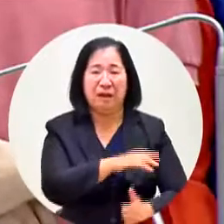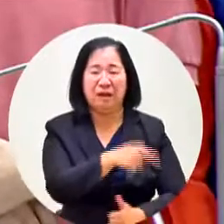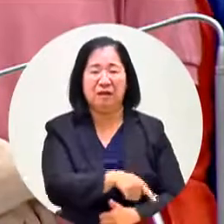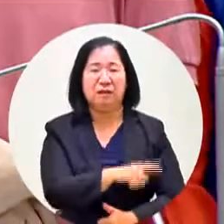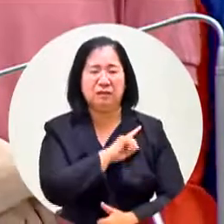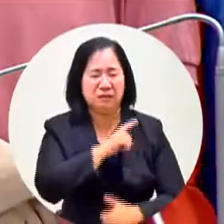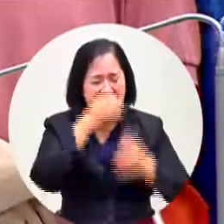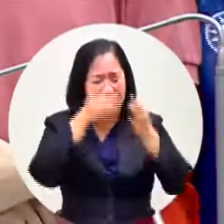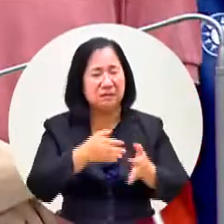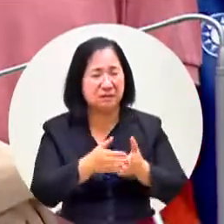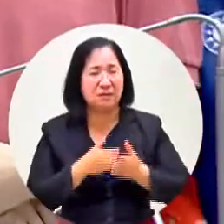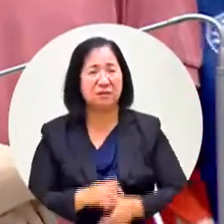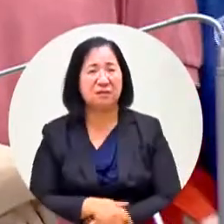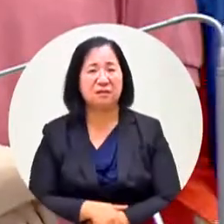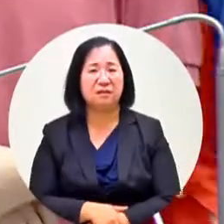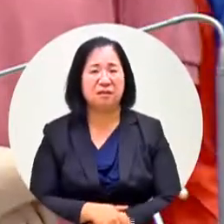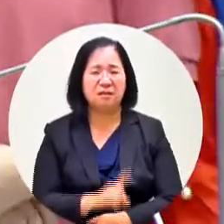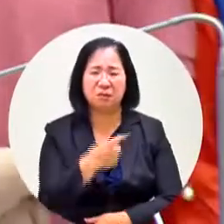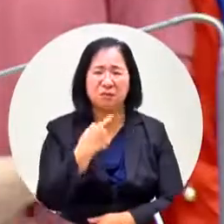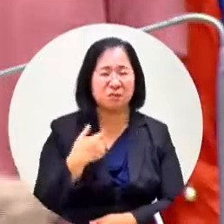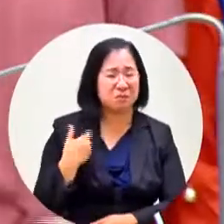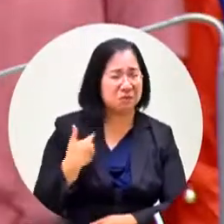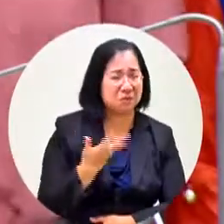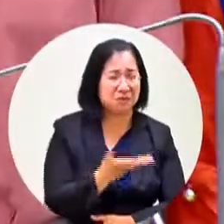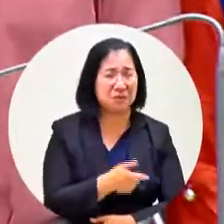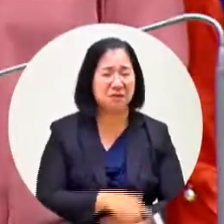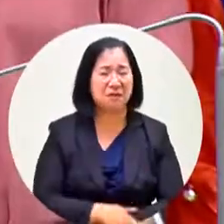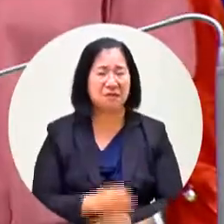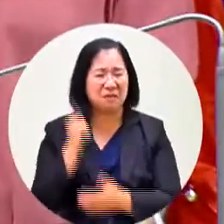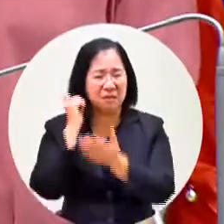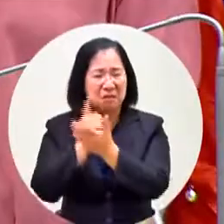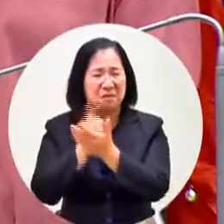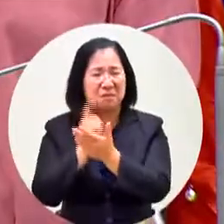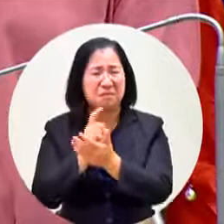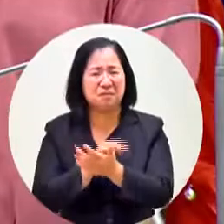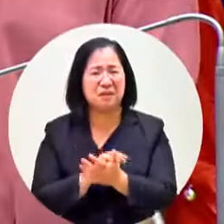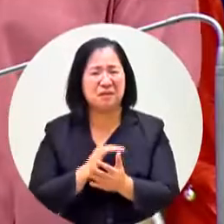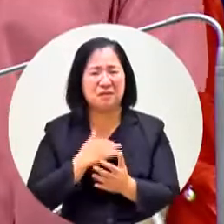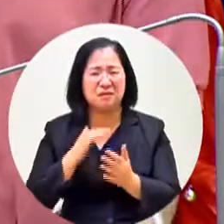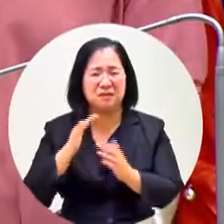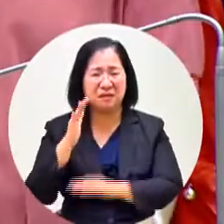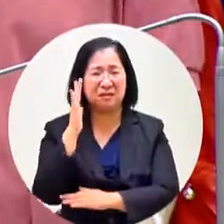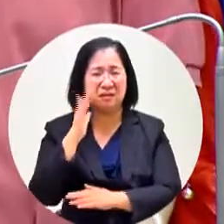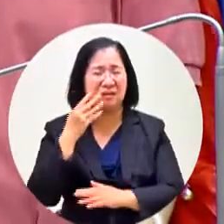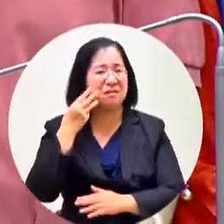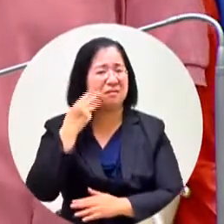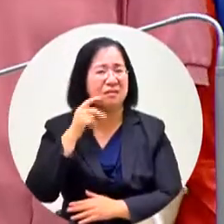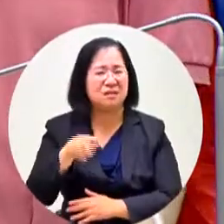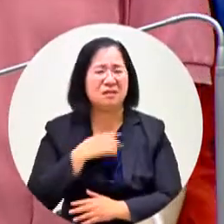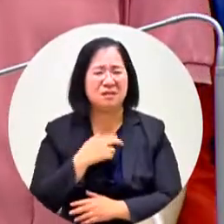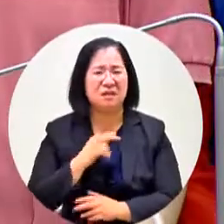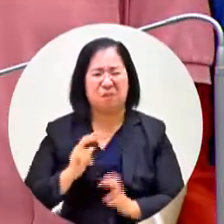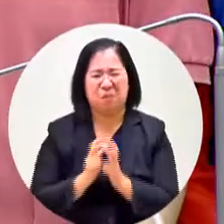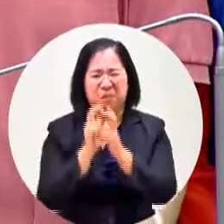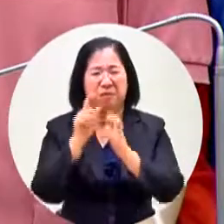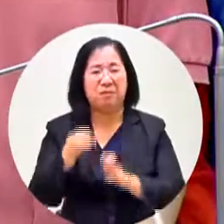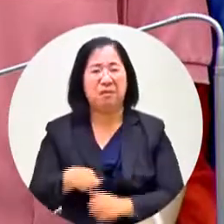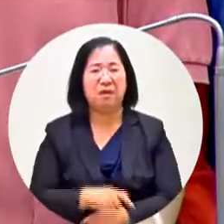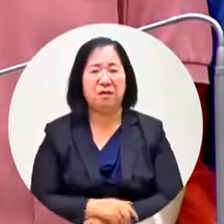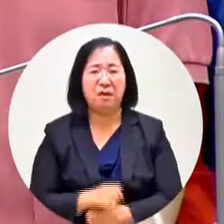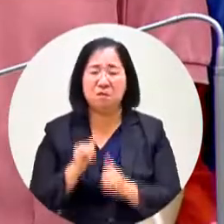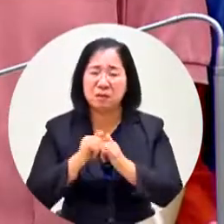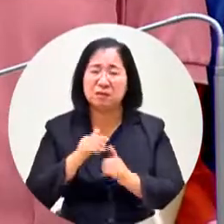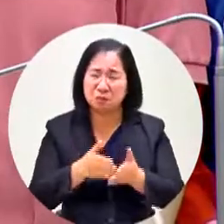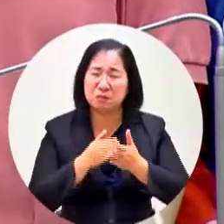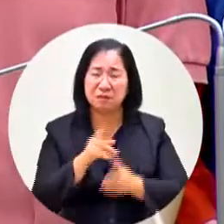音，我刚刚去年的大选，民进党大败，到现在还不知道检讨，不知道失败原因